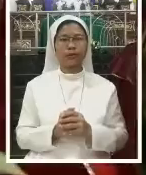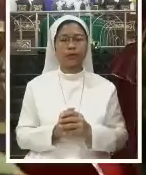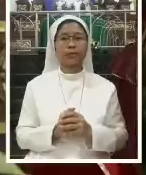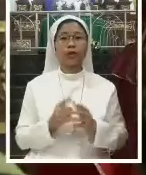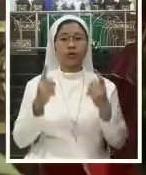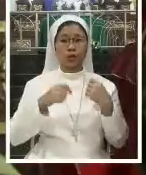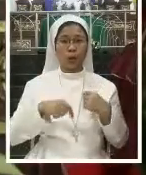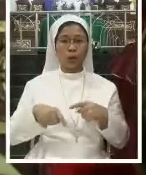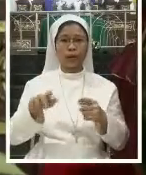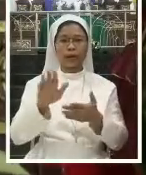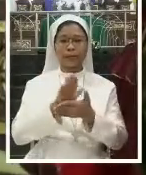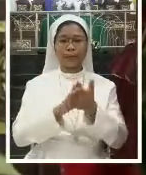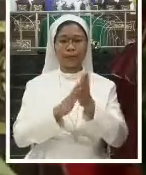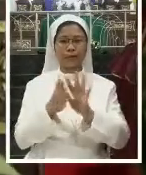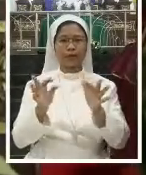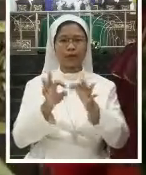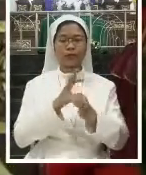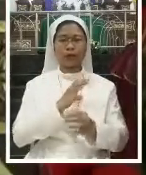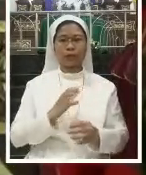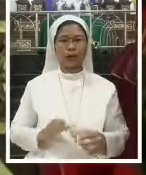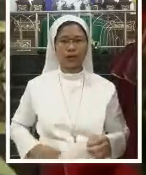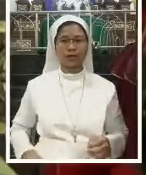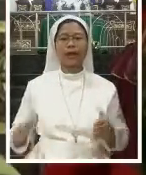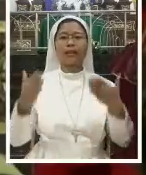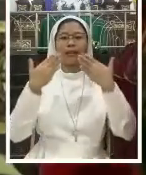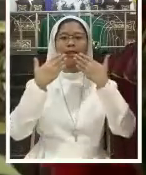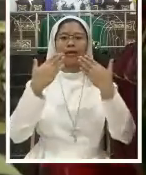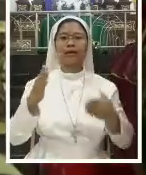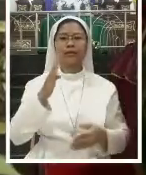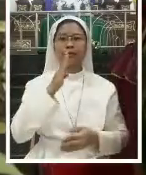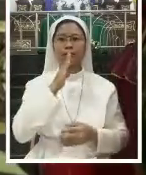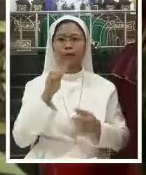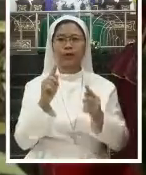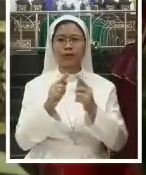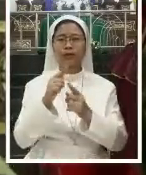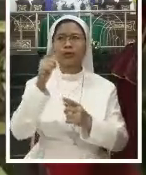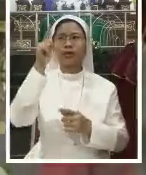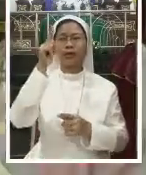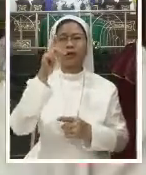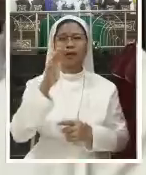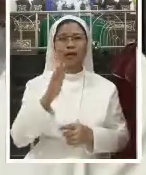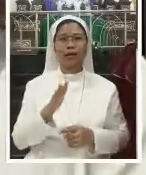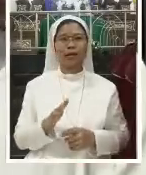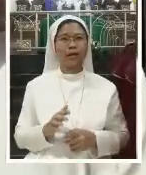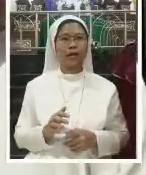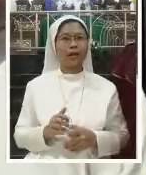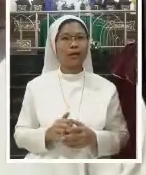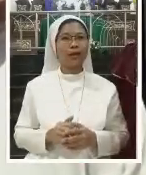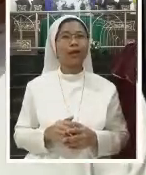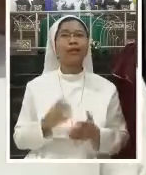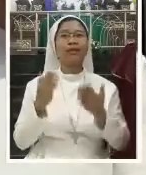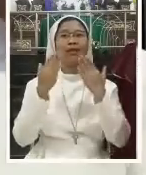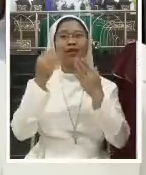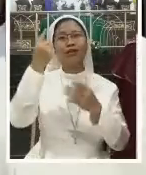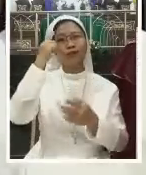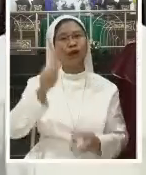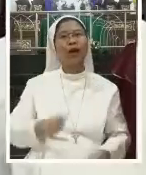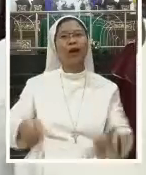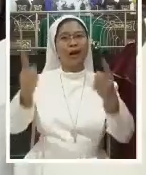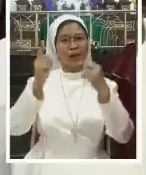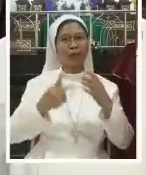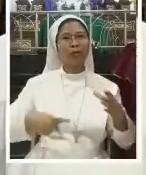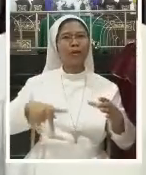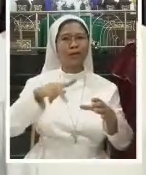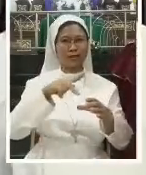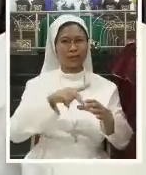Amen. Lakaw ko mo sa katunungan ni Kristo. Salamat sa Diyos. Salamat sa inyong pagpartisipar. We hope to